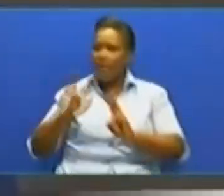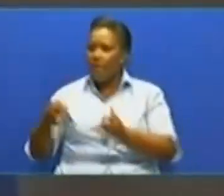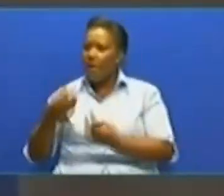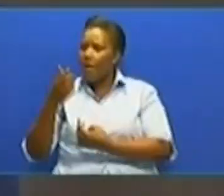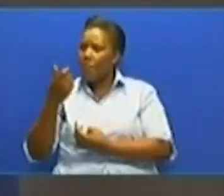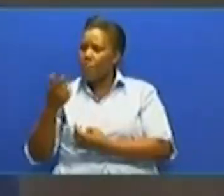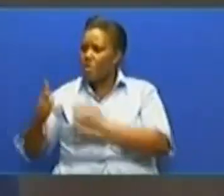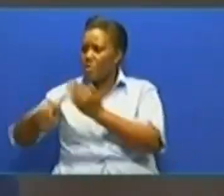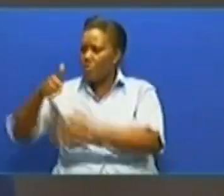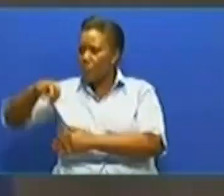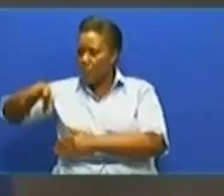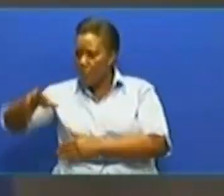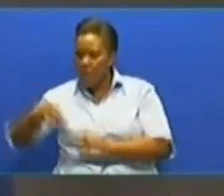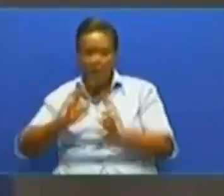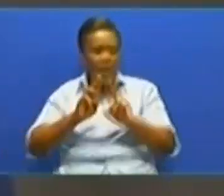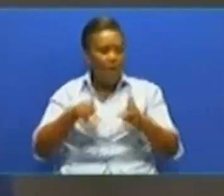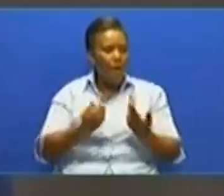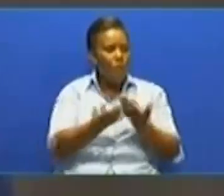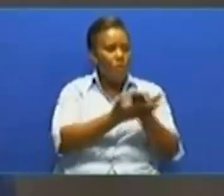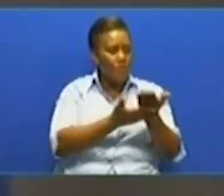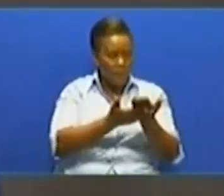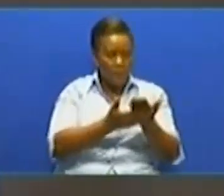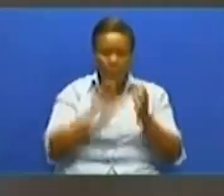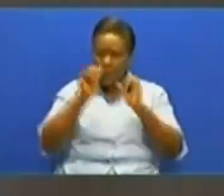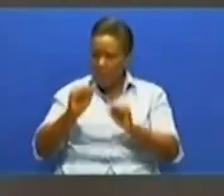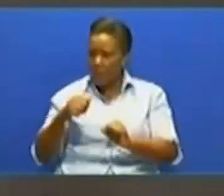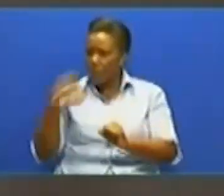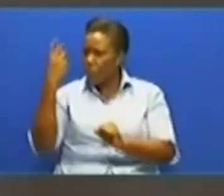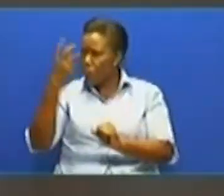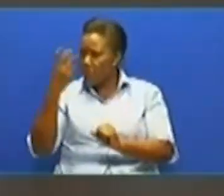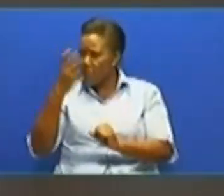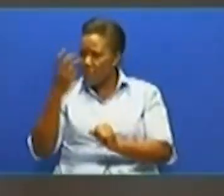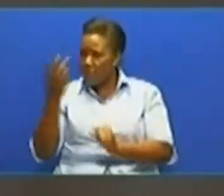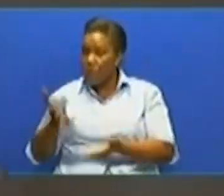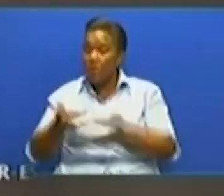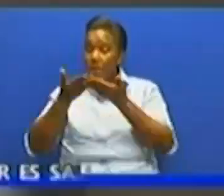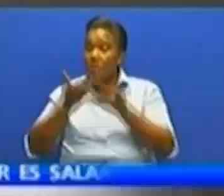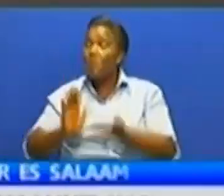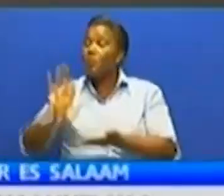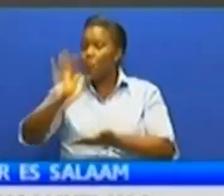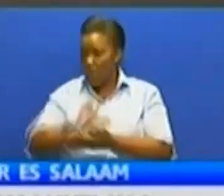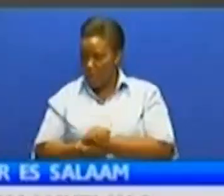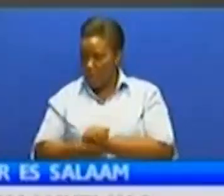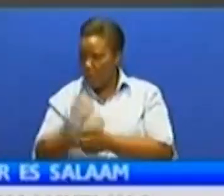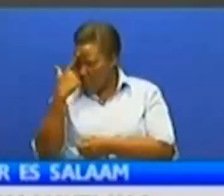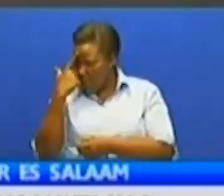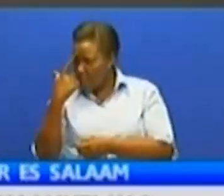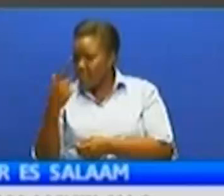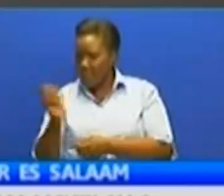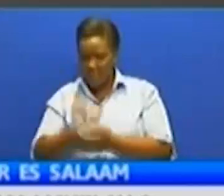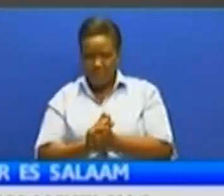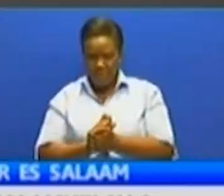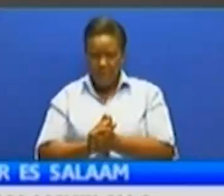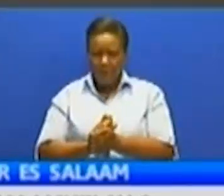au labda nchi, awaweke watu ambao wasio vuruga uongozi wadilifu na